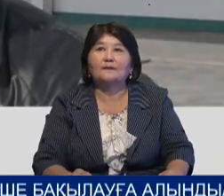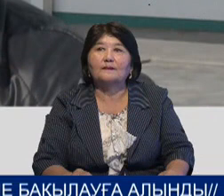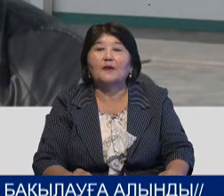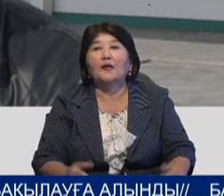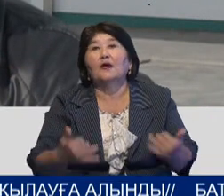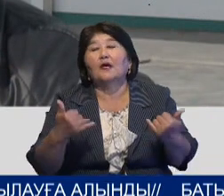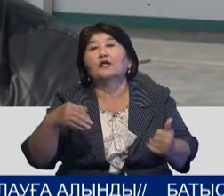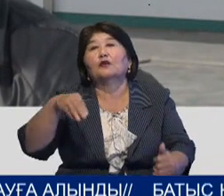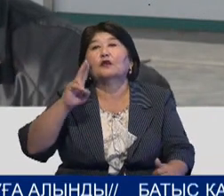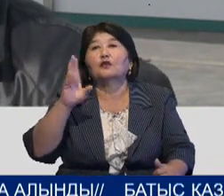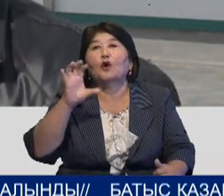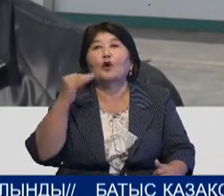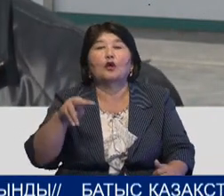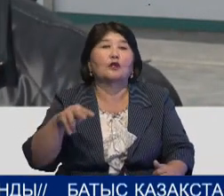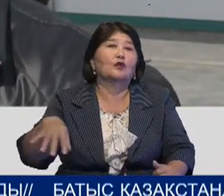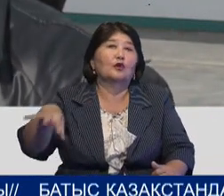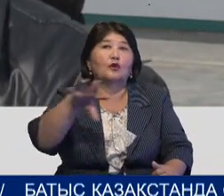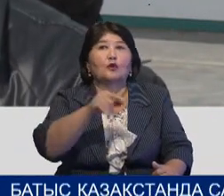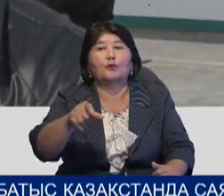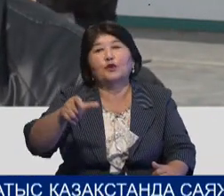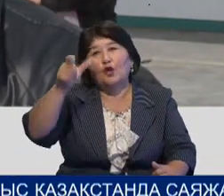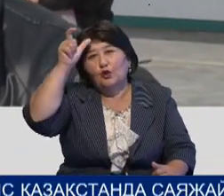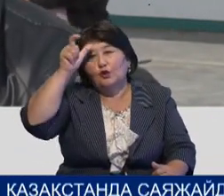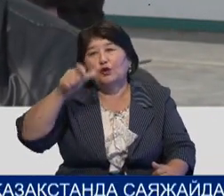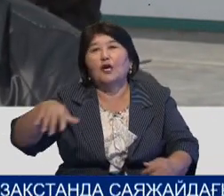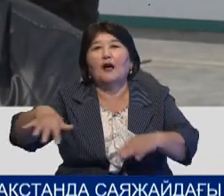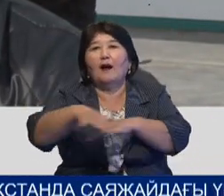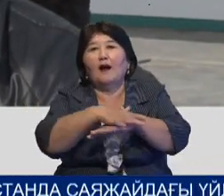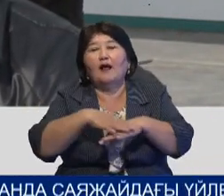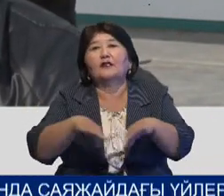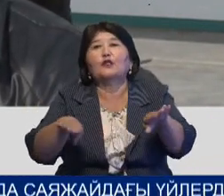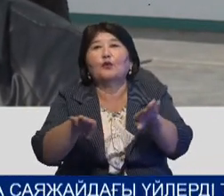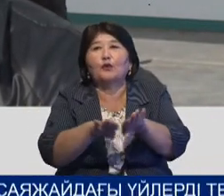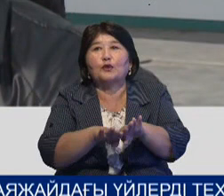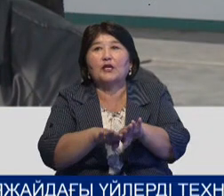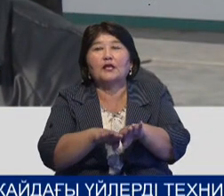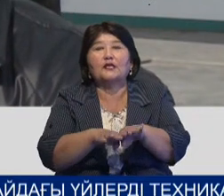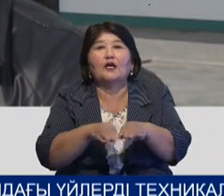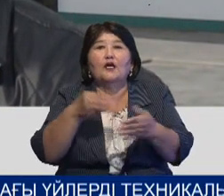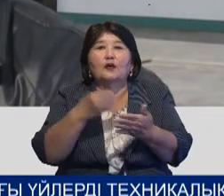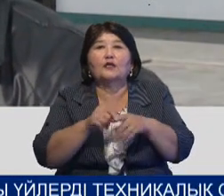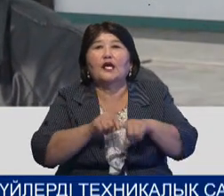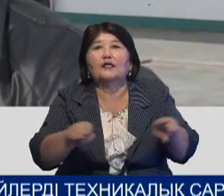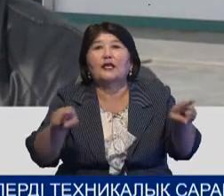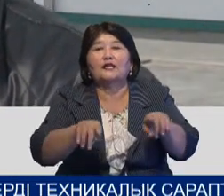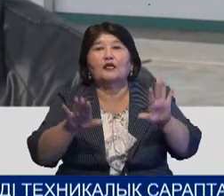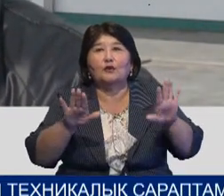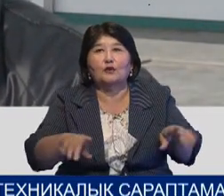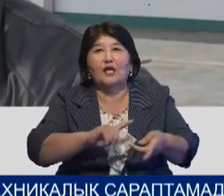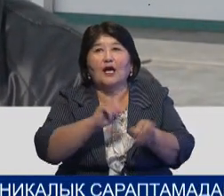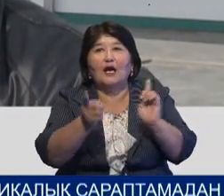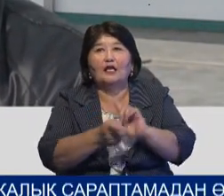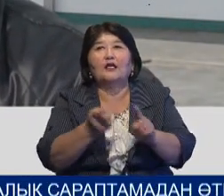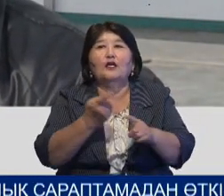Қазір енді Түрксой ұйымы бүкіл осы түрік халықтарының ортақ құндылықтарын насихаттайтын ұйымға айналды ғой. Оның